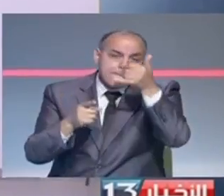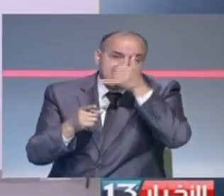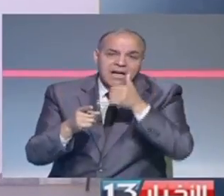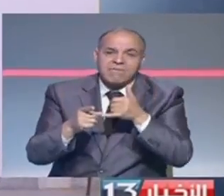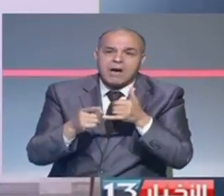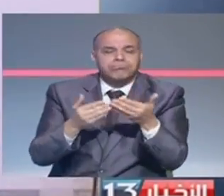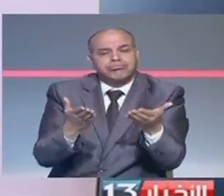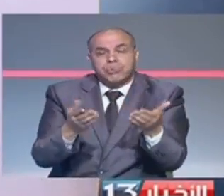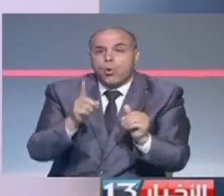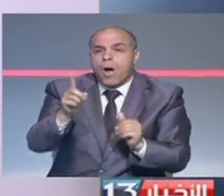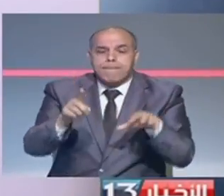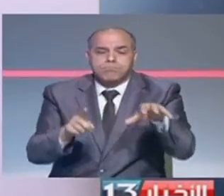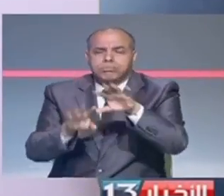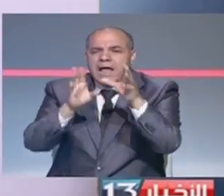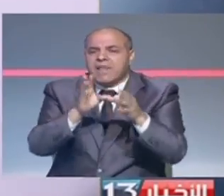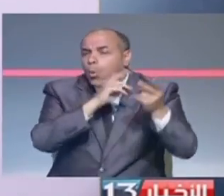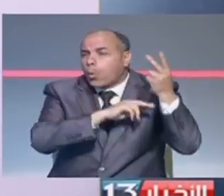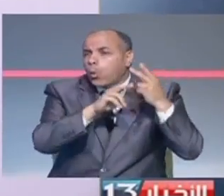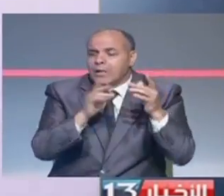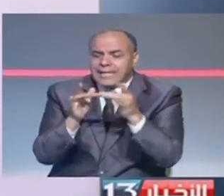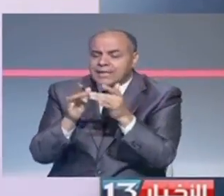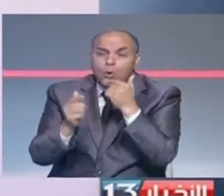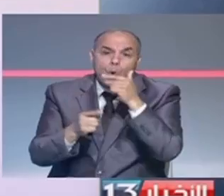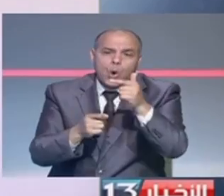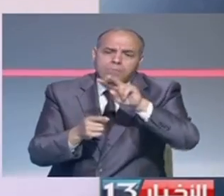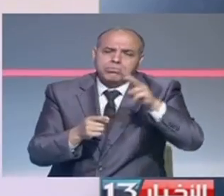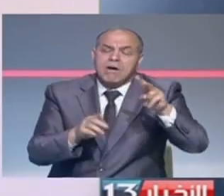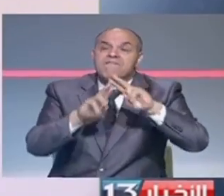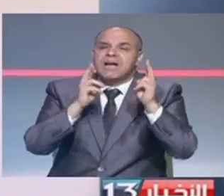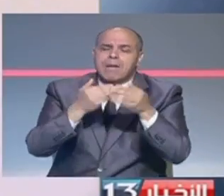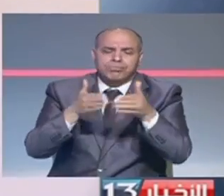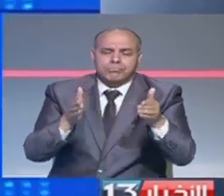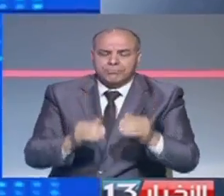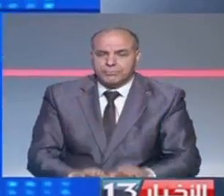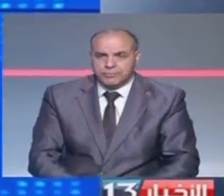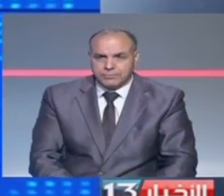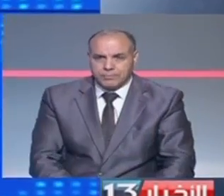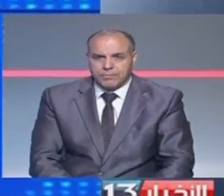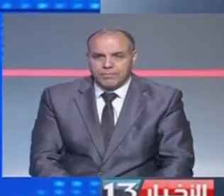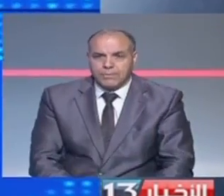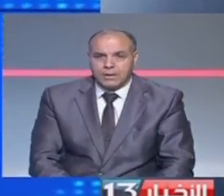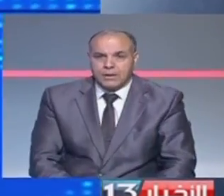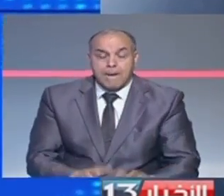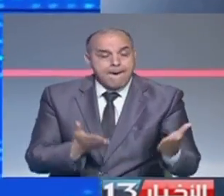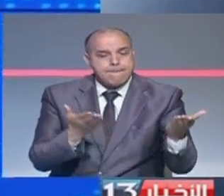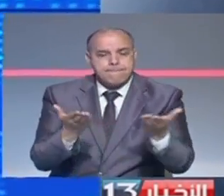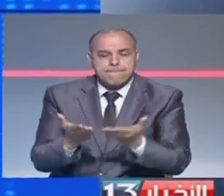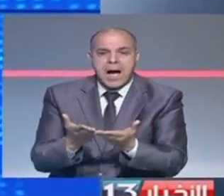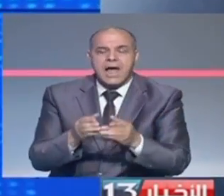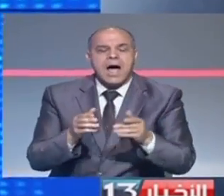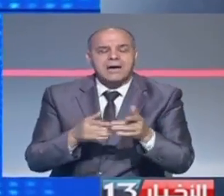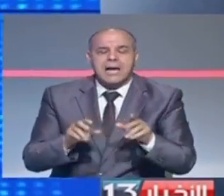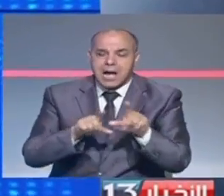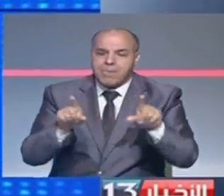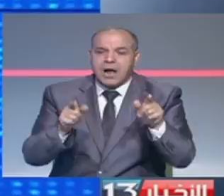الموصل والمواقع الاثريه احترافيه في مختلف بقاع المعموره وتحضر معنا في الاستوديو